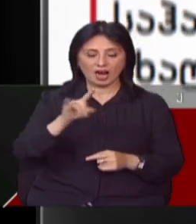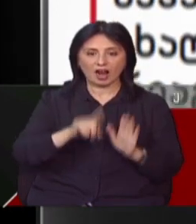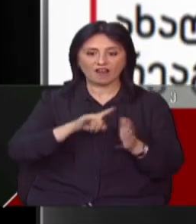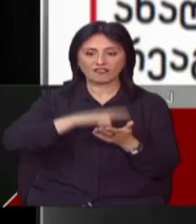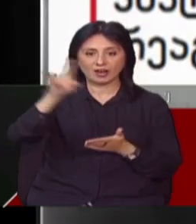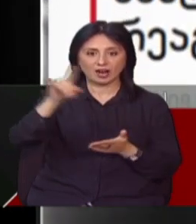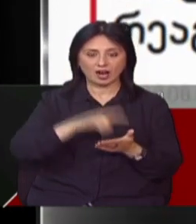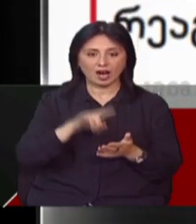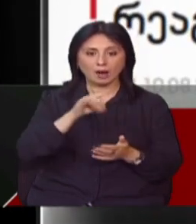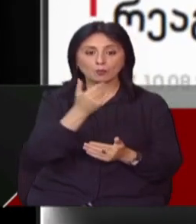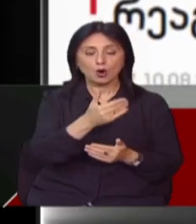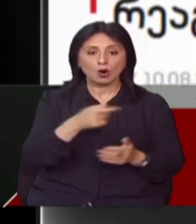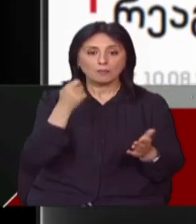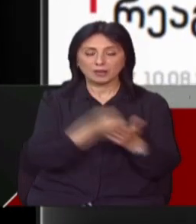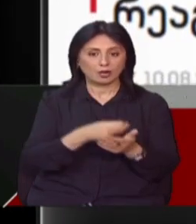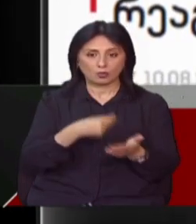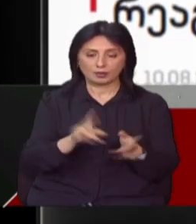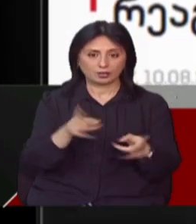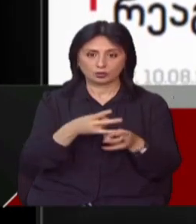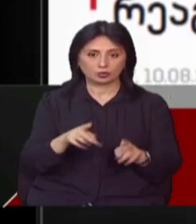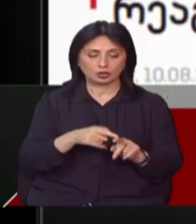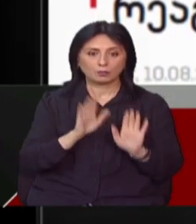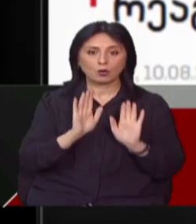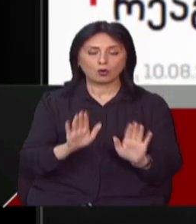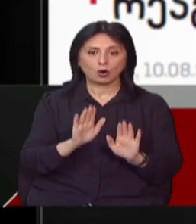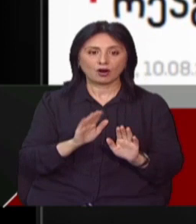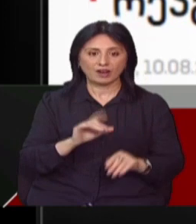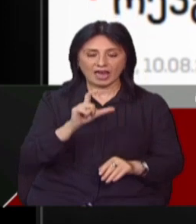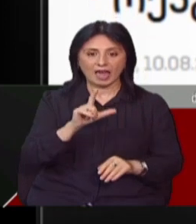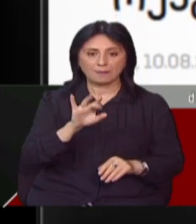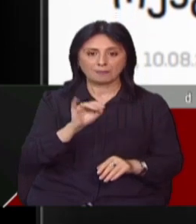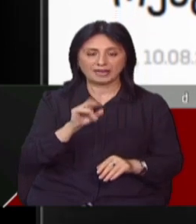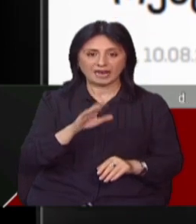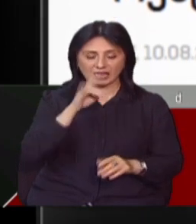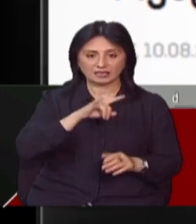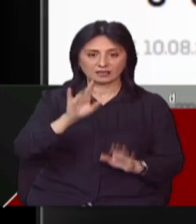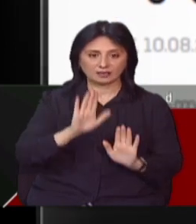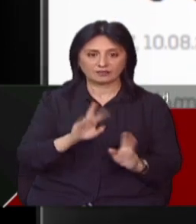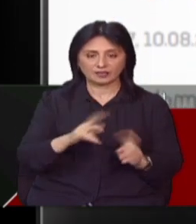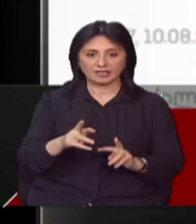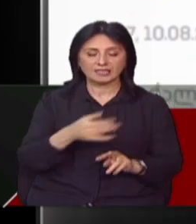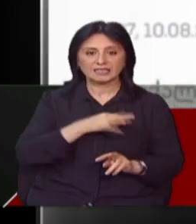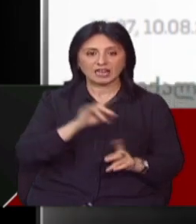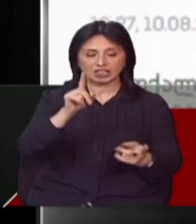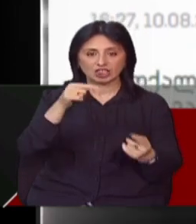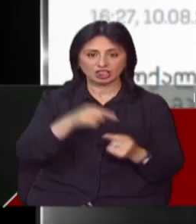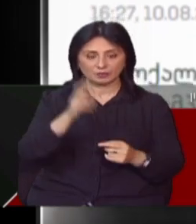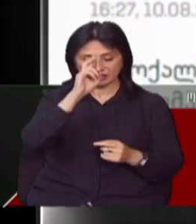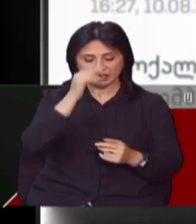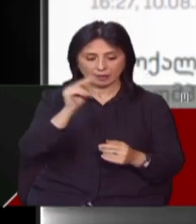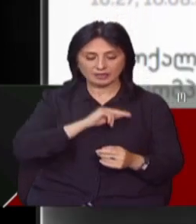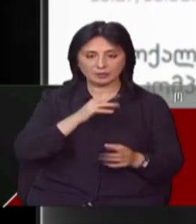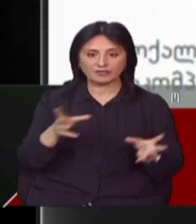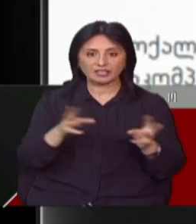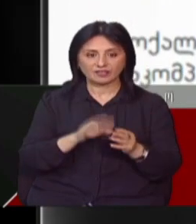ავიარეისები აღნიშნული ავიაკომპანიის მიერ საქართველოს მიმართულებით სრულდება ემბრეიარის ტიპის საჰაერო ხომალდებით. სააგენტო შესაბამის სახელმწიფო